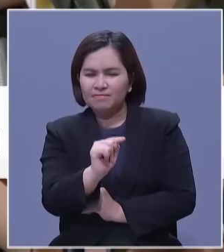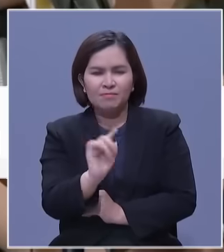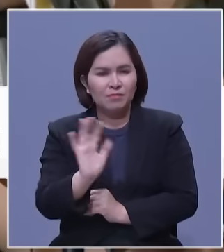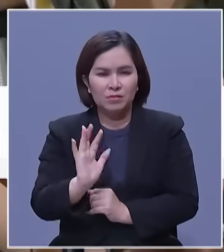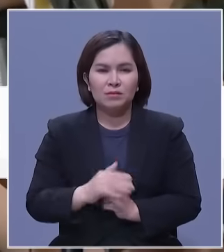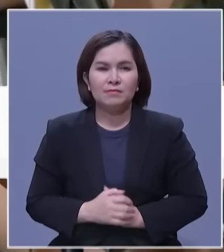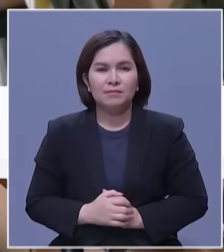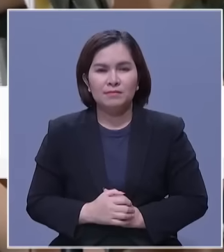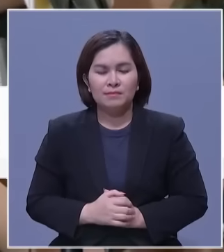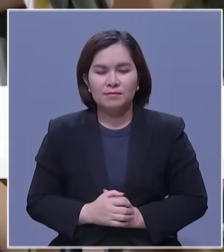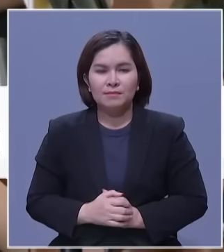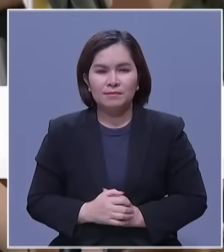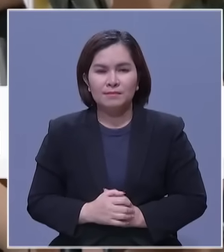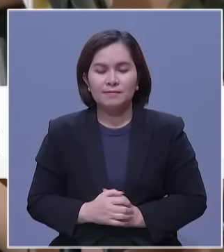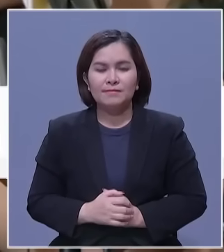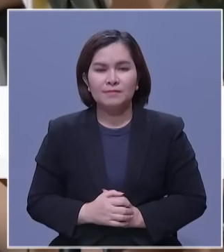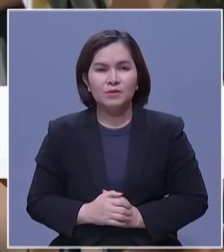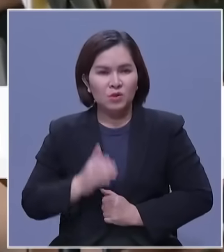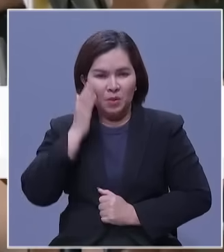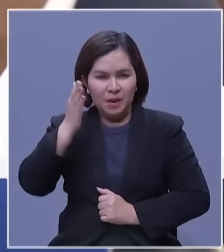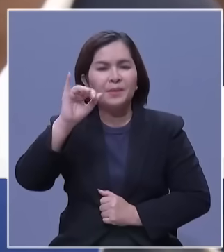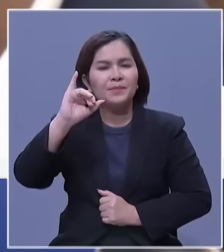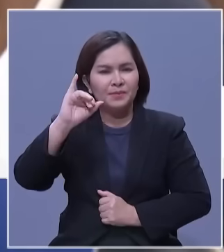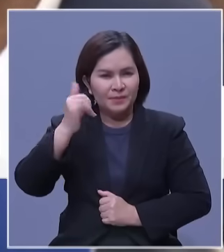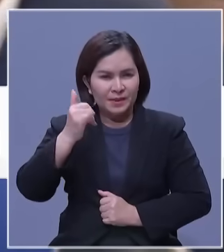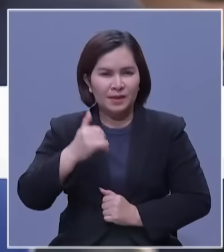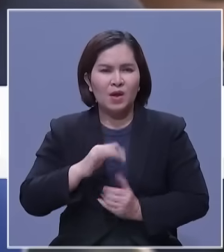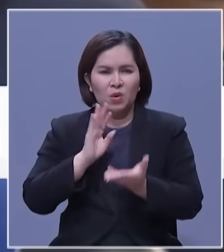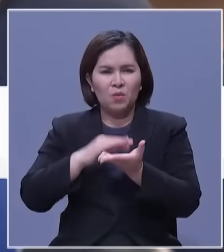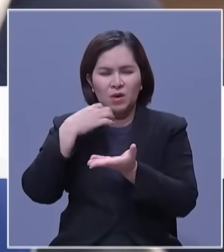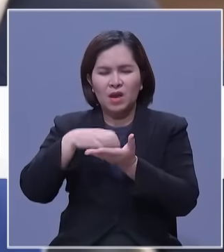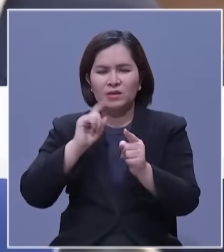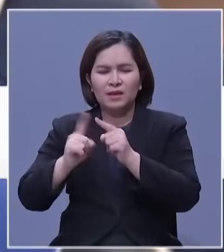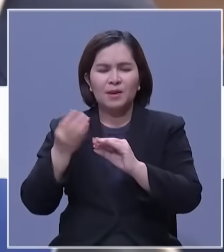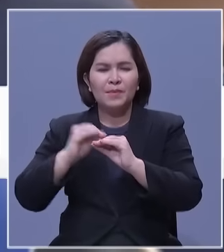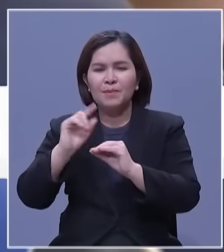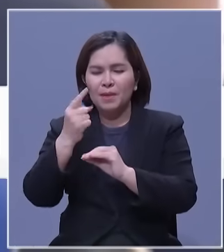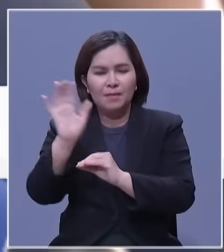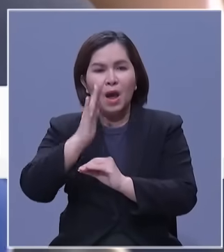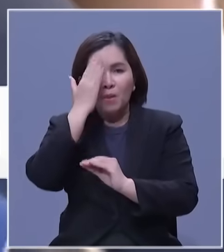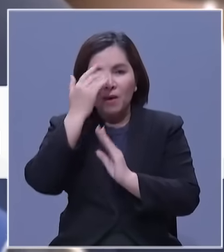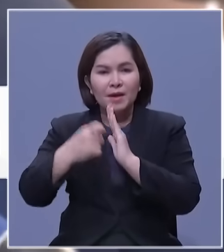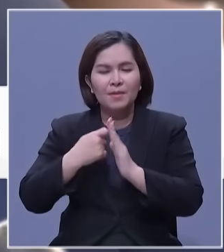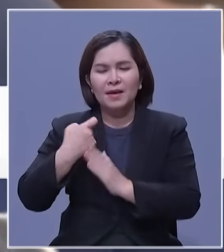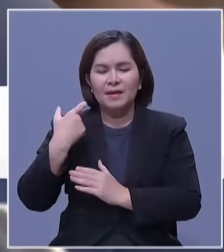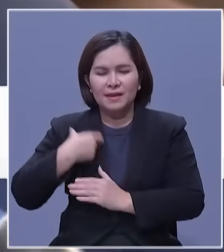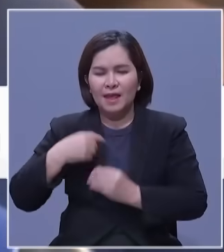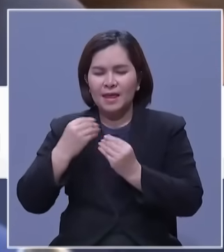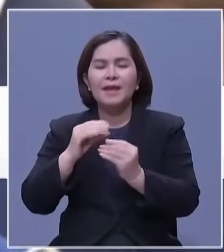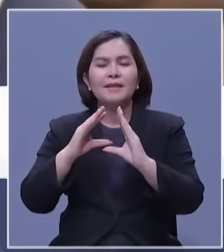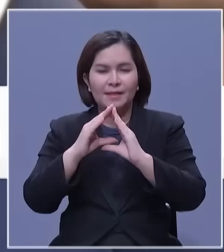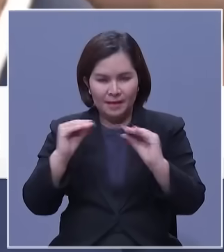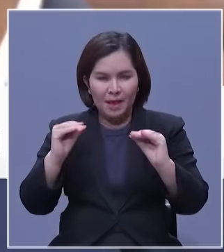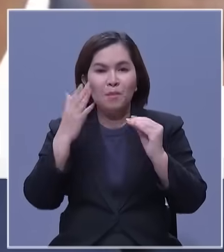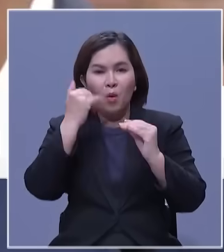คติไม่ชอบอยากเป็นโจ๊กหวานเจี๊ยบเหมือนเดิม แต่หลังจากนี้อาจจะไม่ได้ให้ข้อมูลอะไรเยอะแล้วเพราะทนายบอกว่ า ไม่ต้องพูด ใช่ ไหม ทน